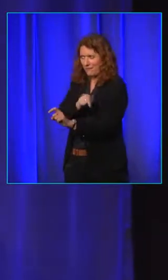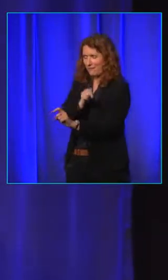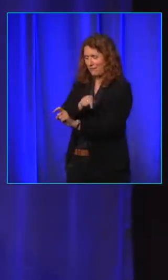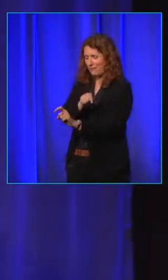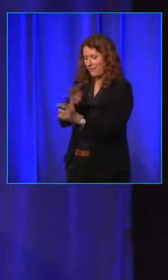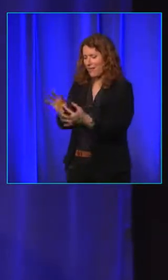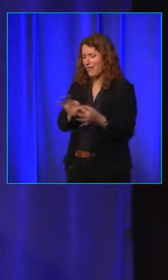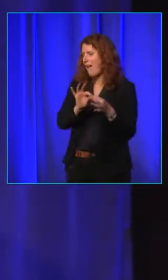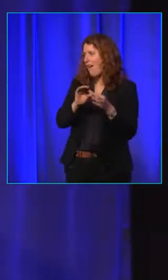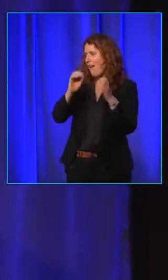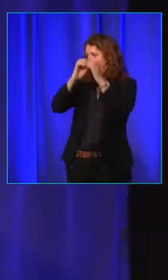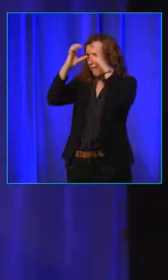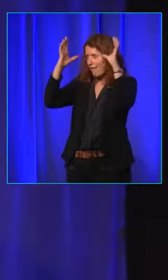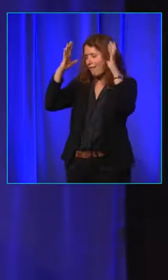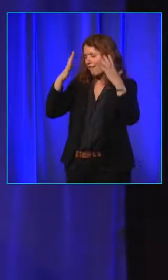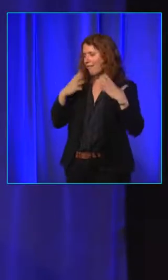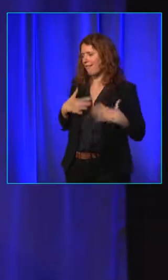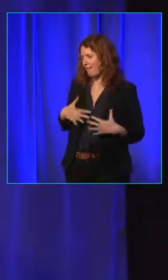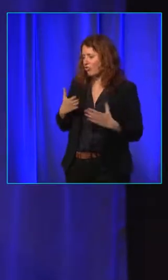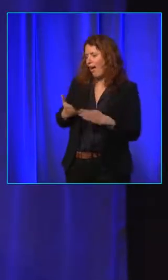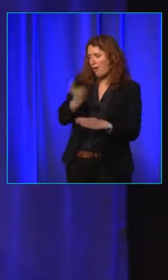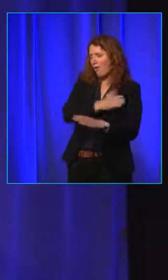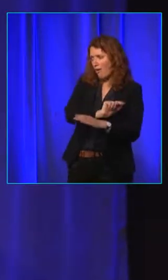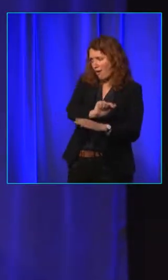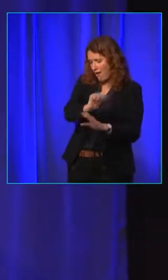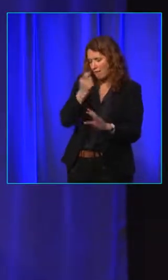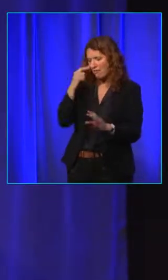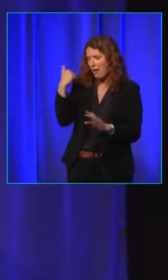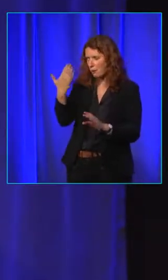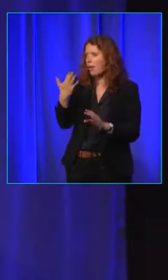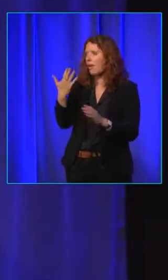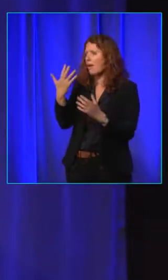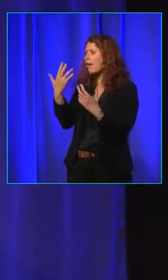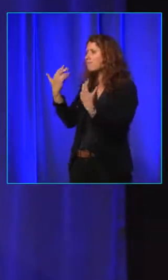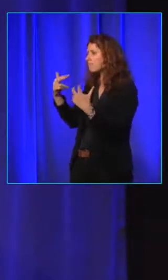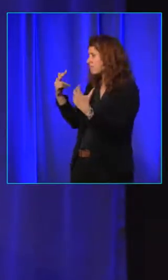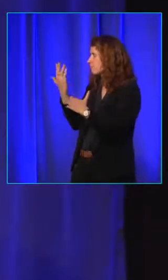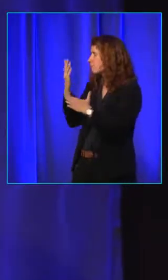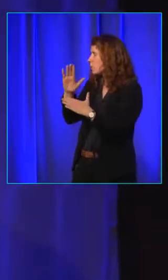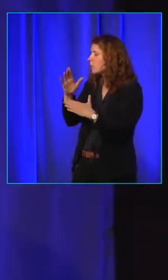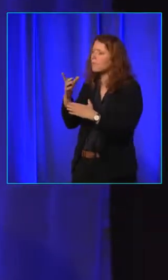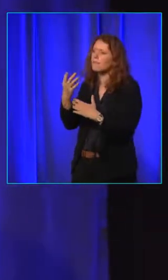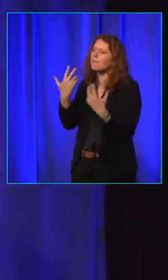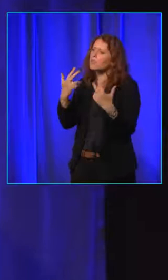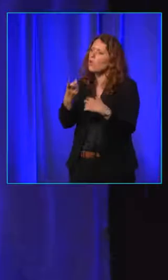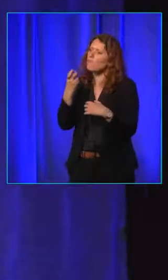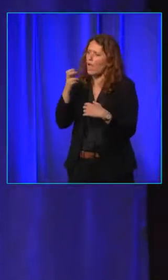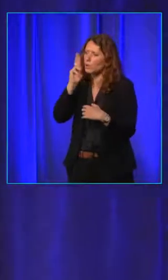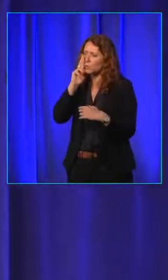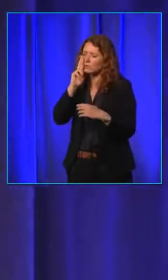que l'imagerie, ça a été utilisé bien avant, et je vais vous montrer un film qui vient de Russie et qui est très